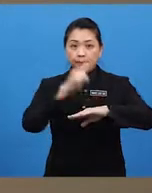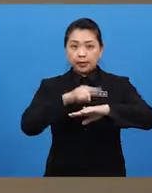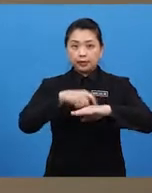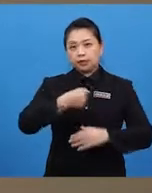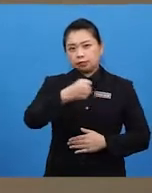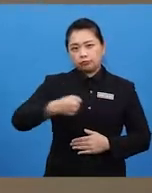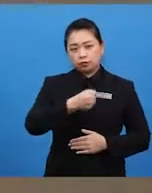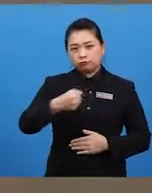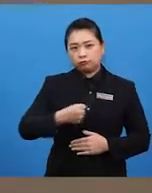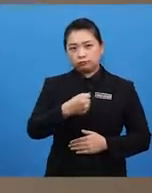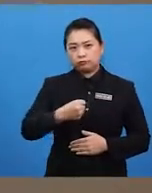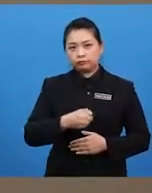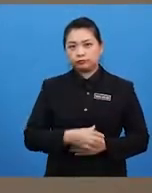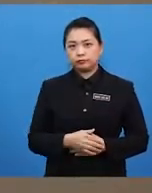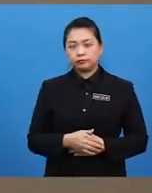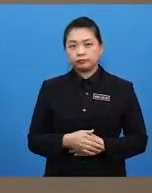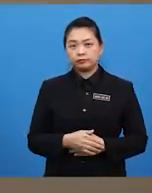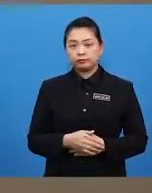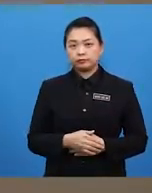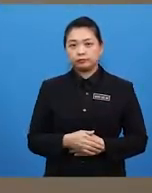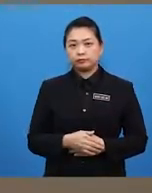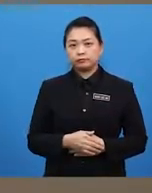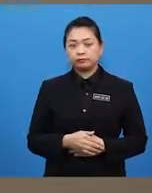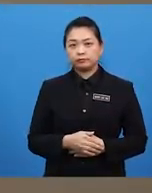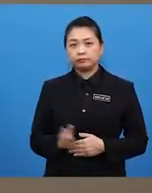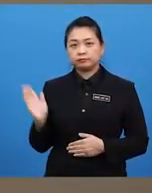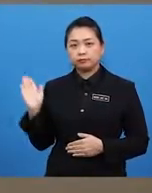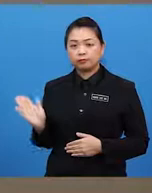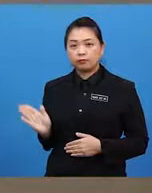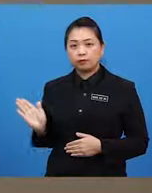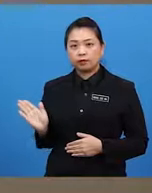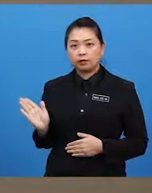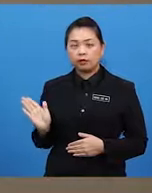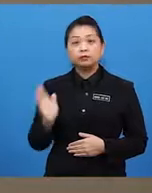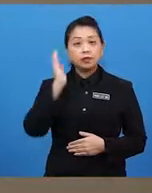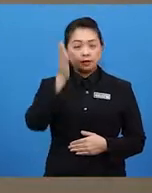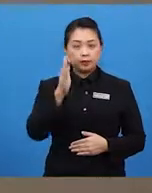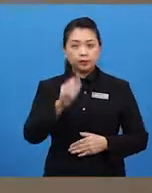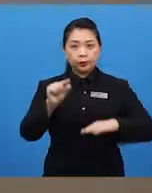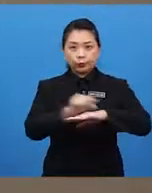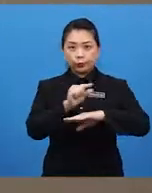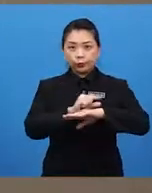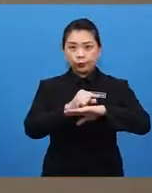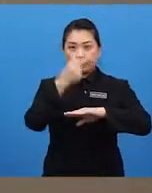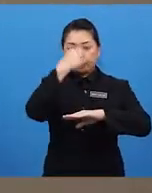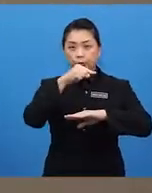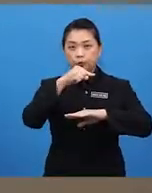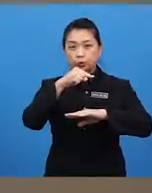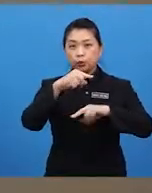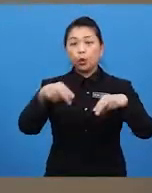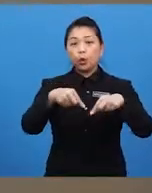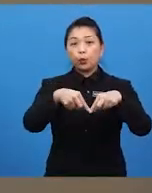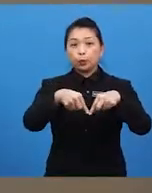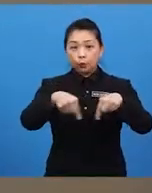mengacau jok menyukai Hai Jaktim kan ini akan digunakan untuk menyukai